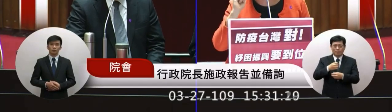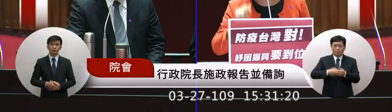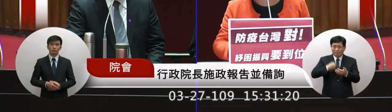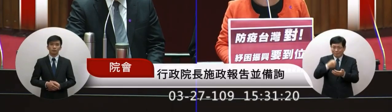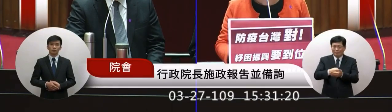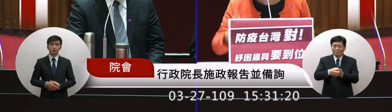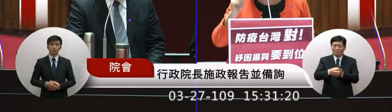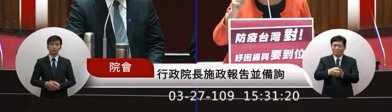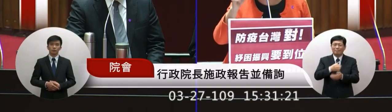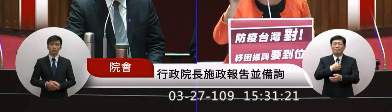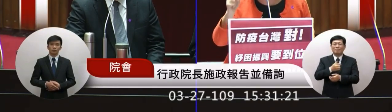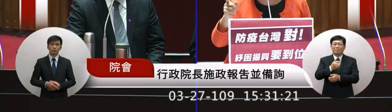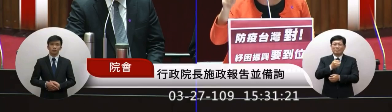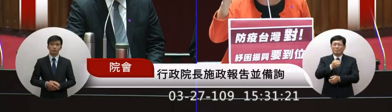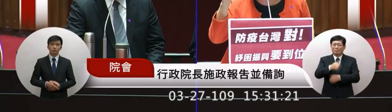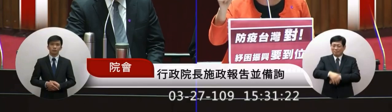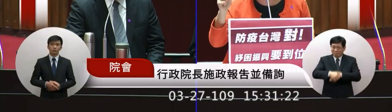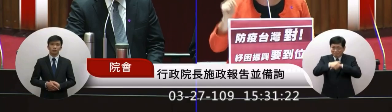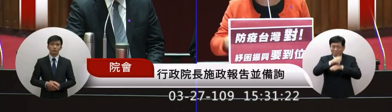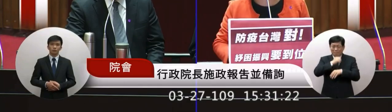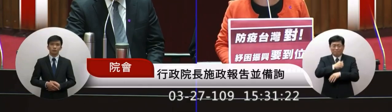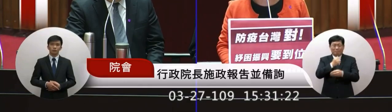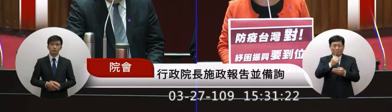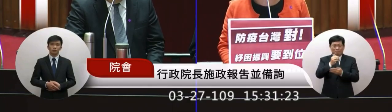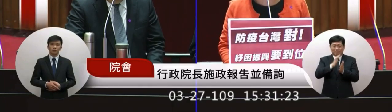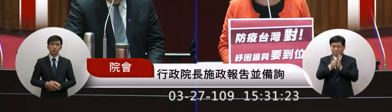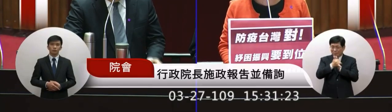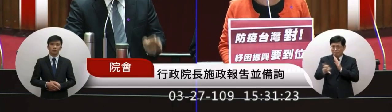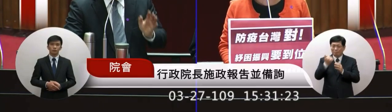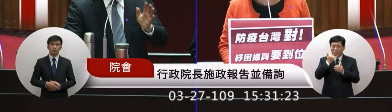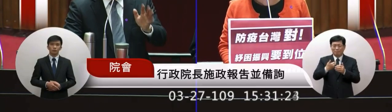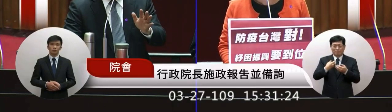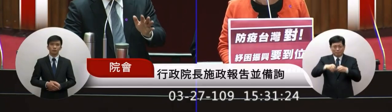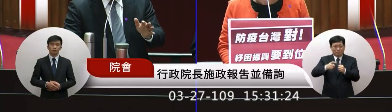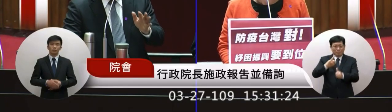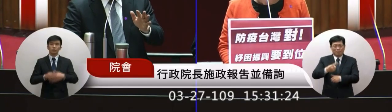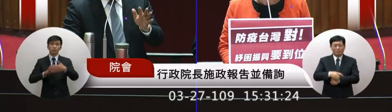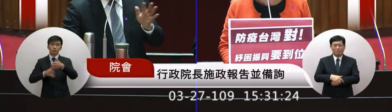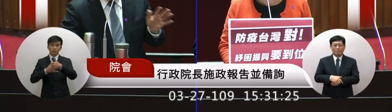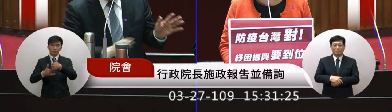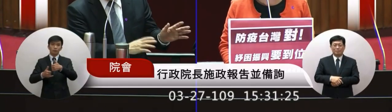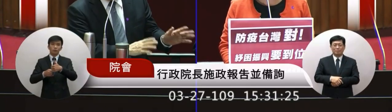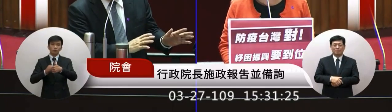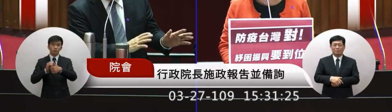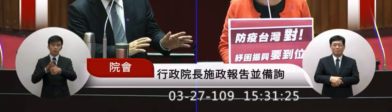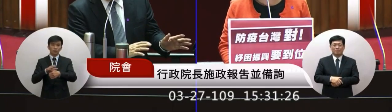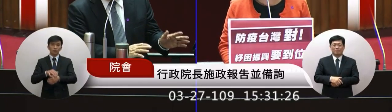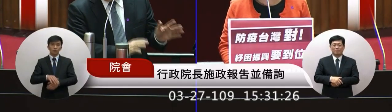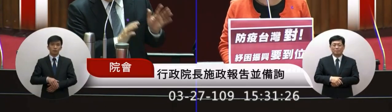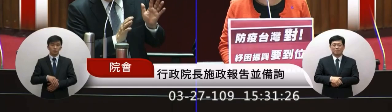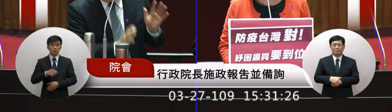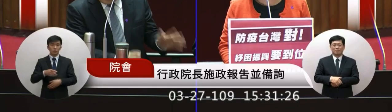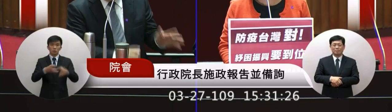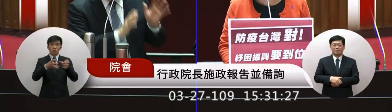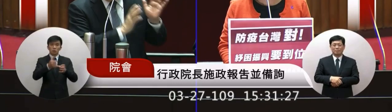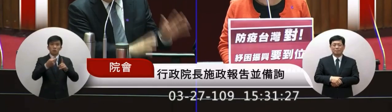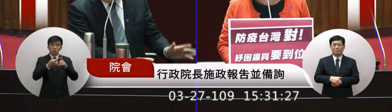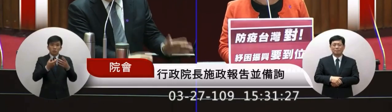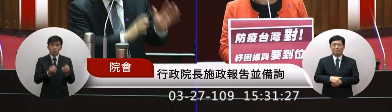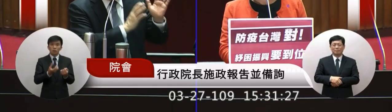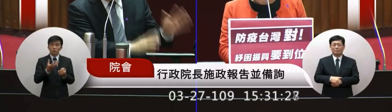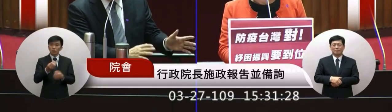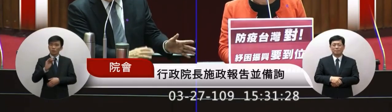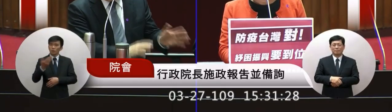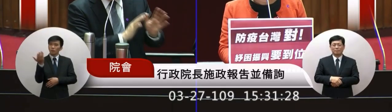防自护、消防救护的消防队员们呐、 啊？委员，进来就无就无伫遮啦吼，但因